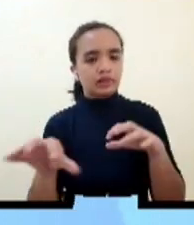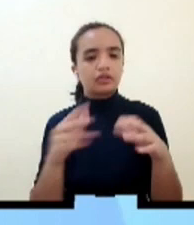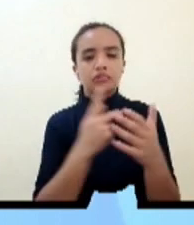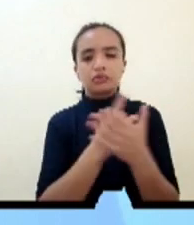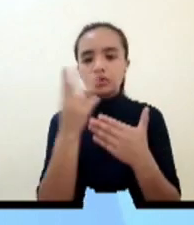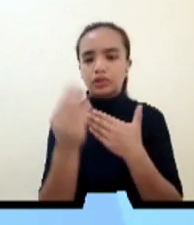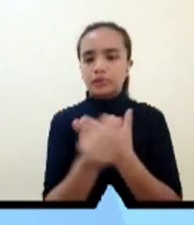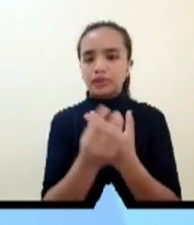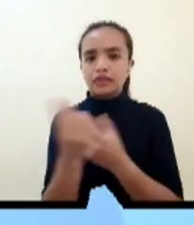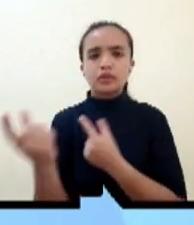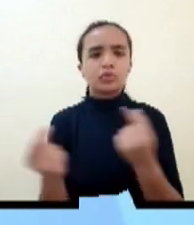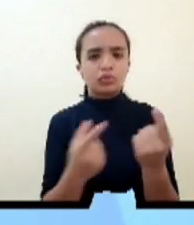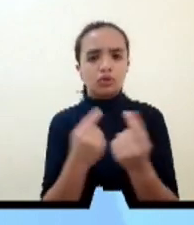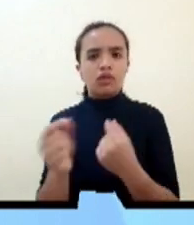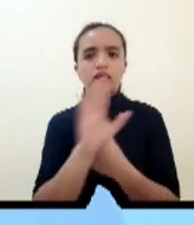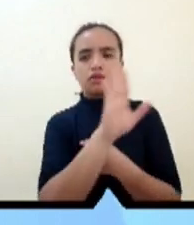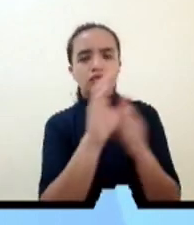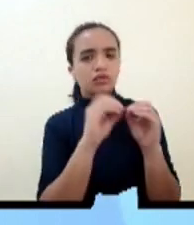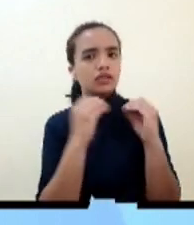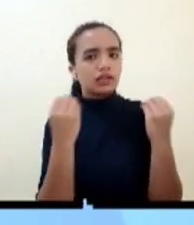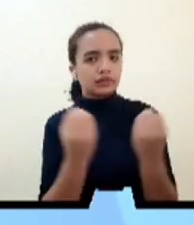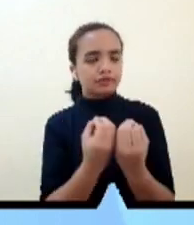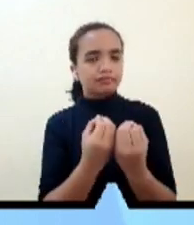inyong organisasyon na Katutubo Exchange?